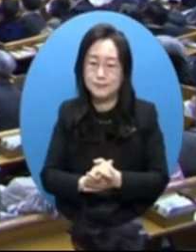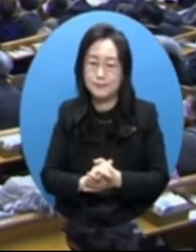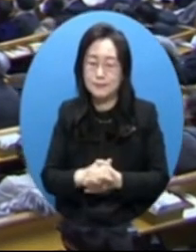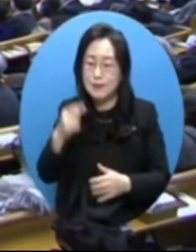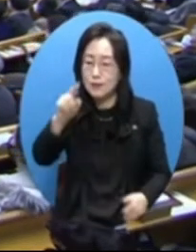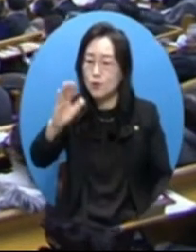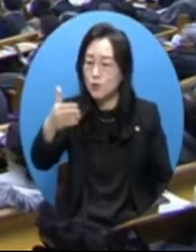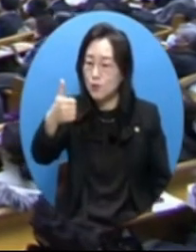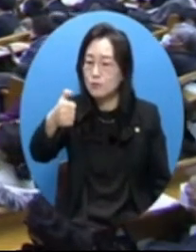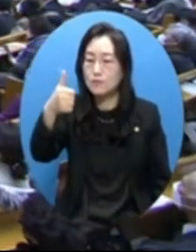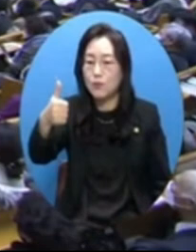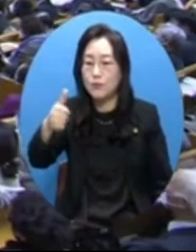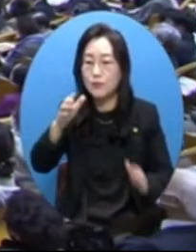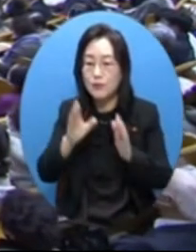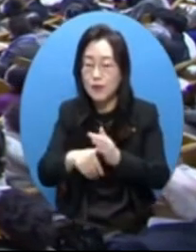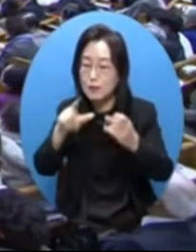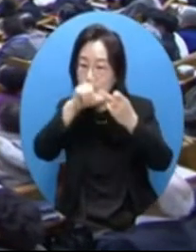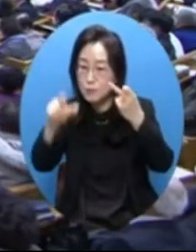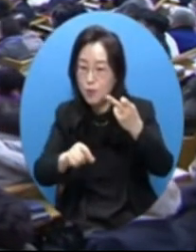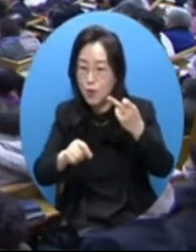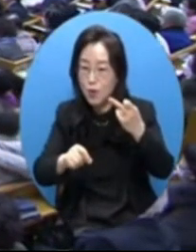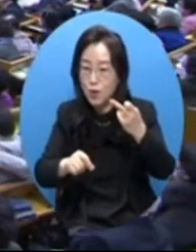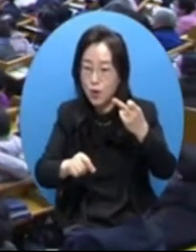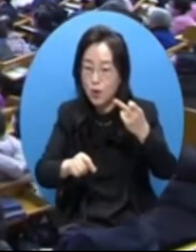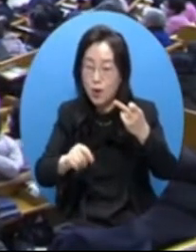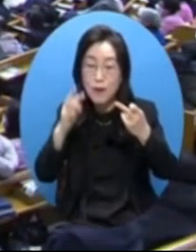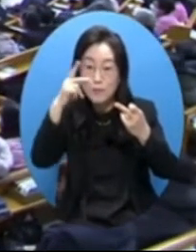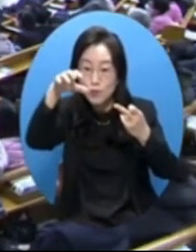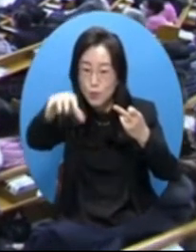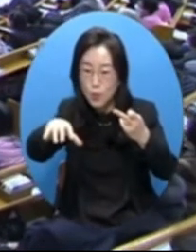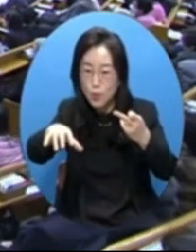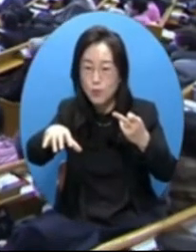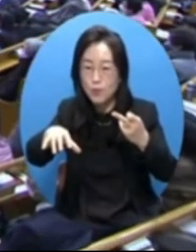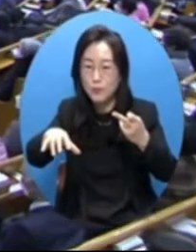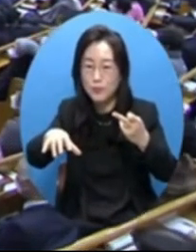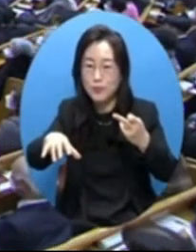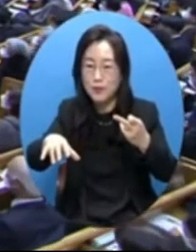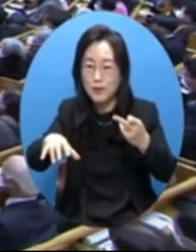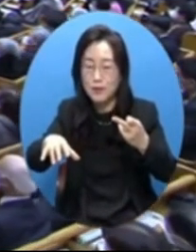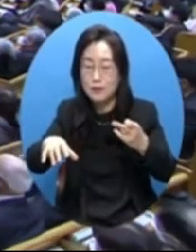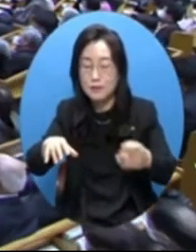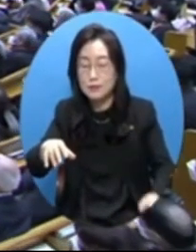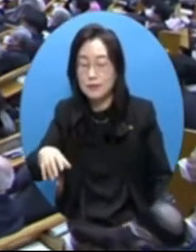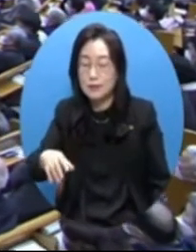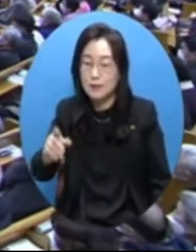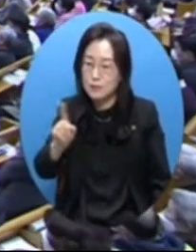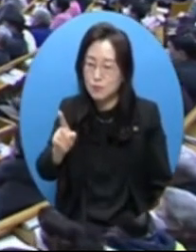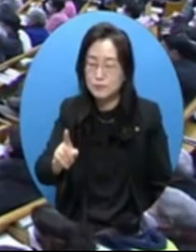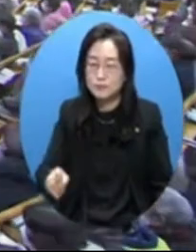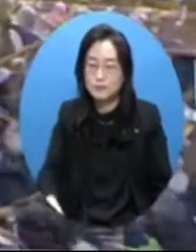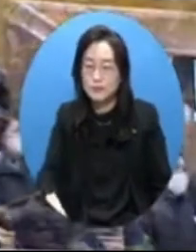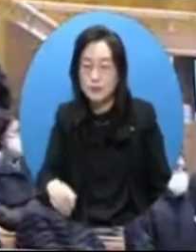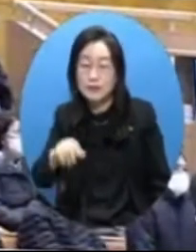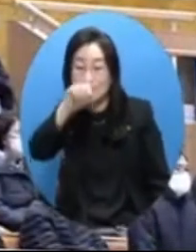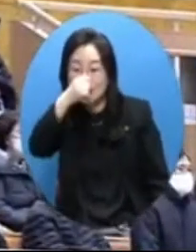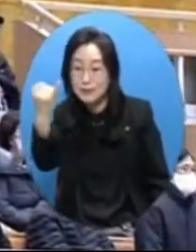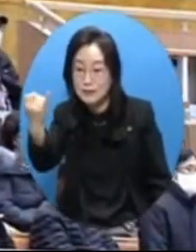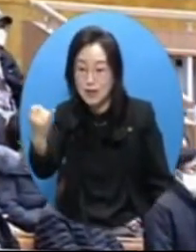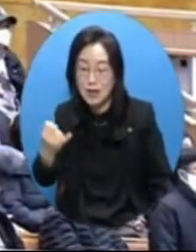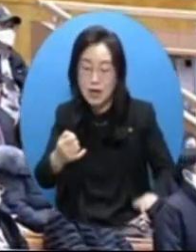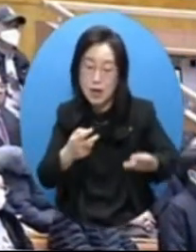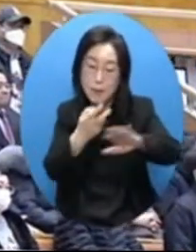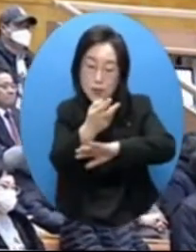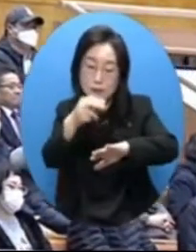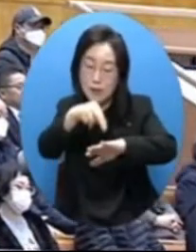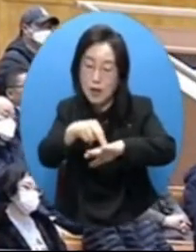1955년 12월 달에 몽고메리에서 하늘빛 여성이 버스에서 100인 남성에게 자리를 양보하지